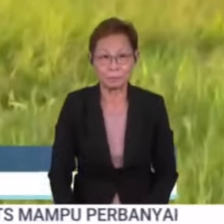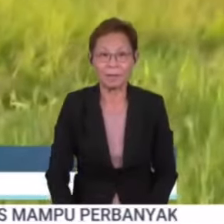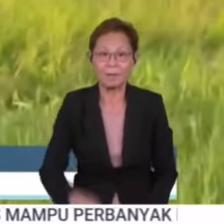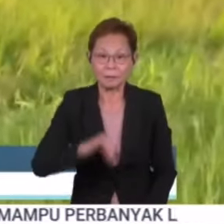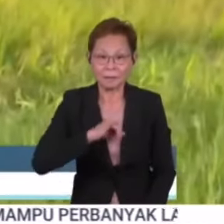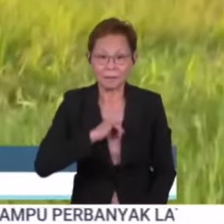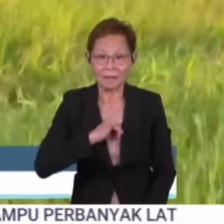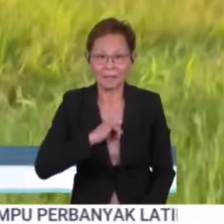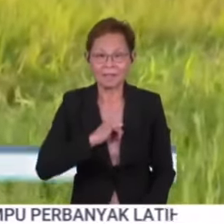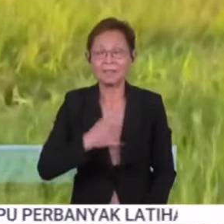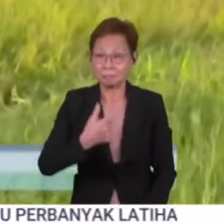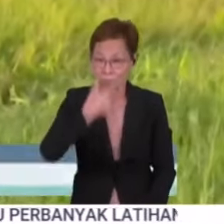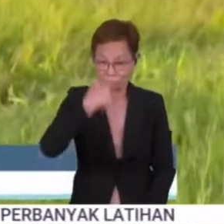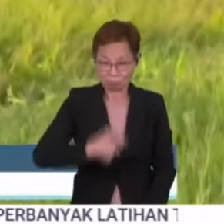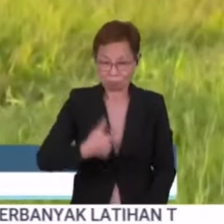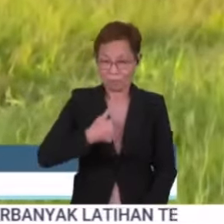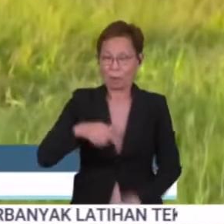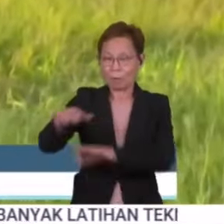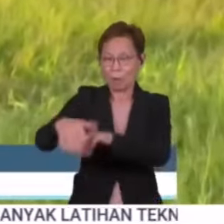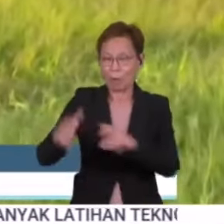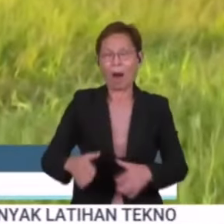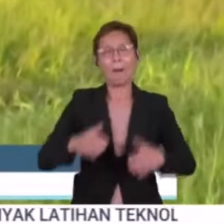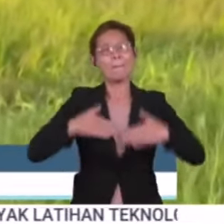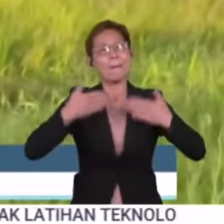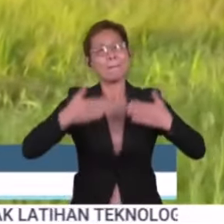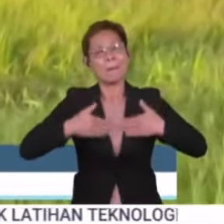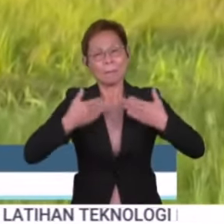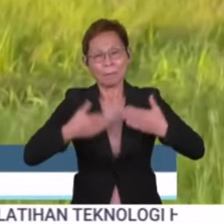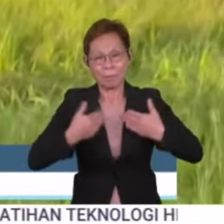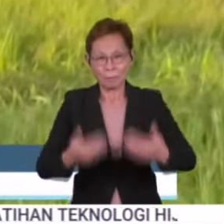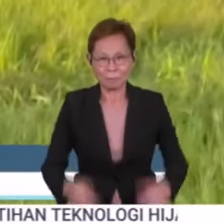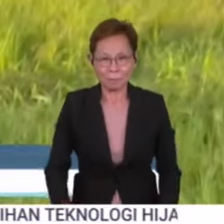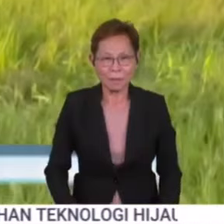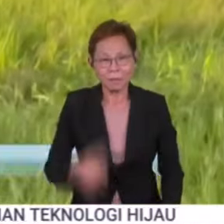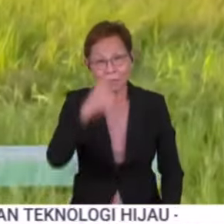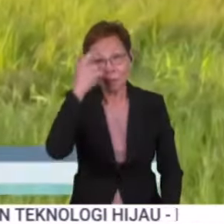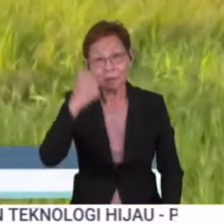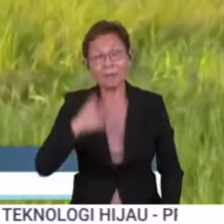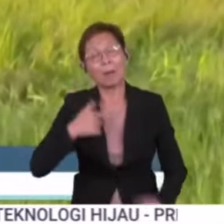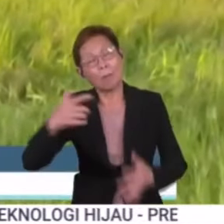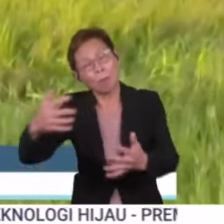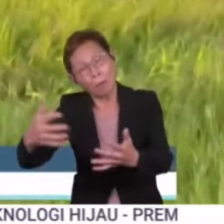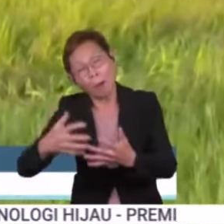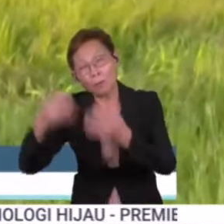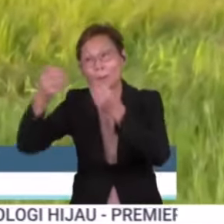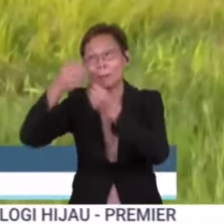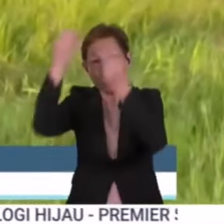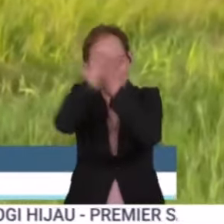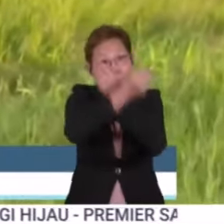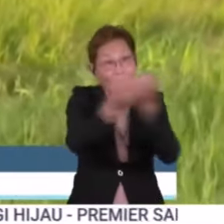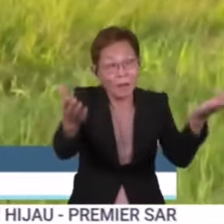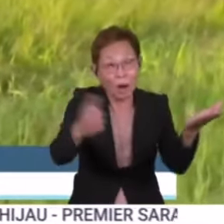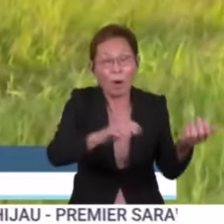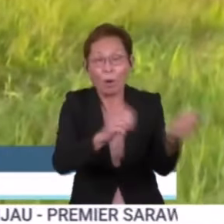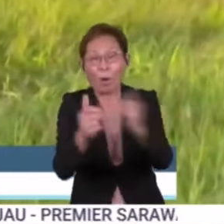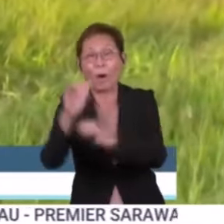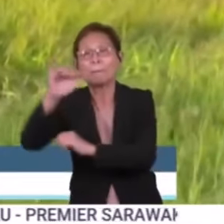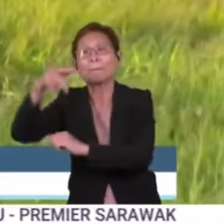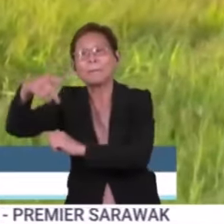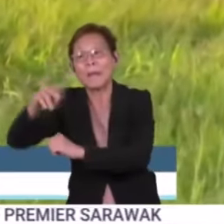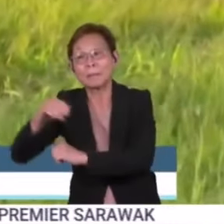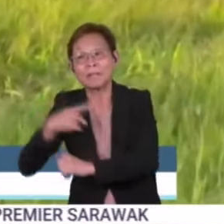Okay, saya ni sebagai petani cukup bersyukur pada Tuhan lah. Sebab dengan hasrat yang disampaikan oleh Yang Berhormat